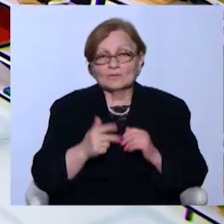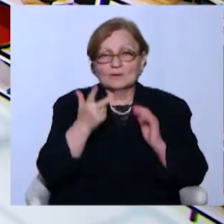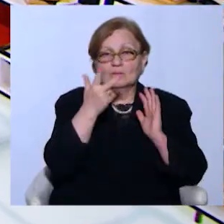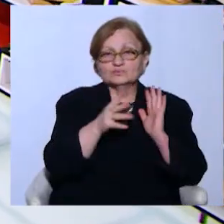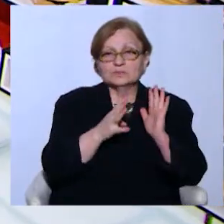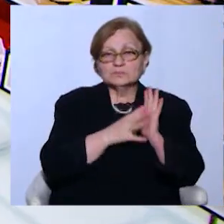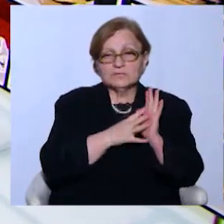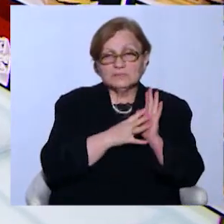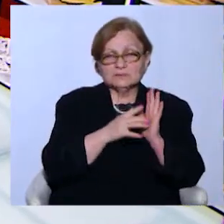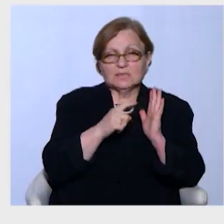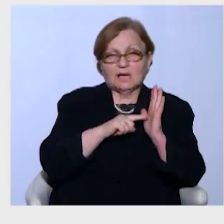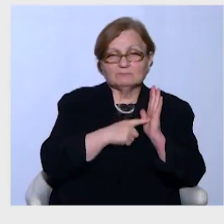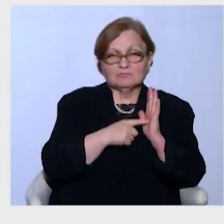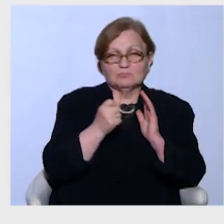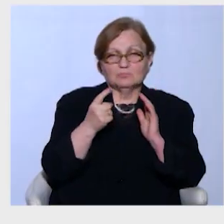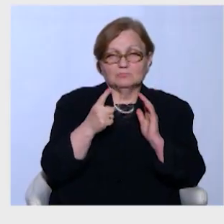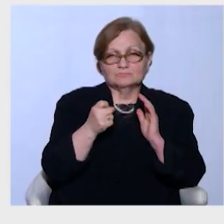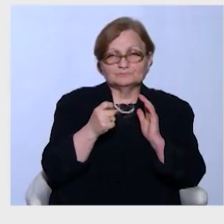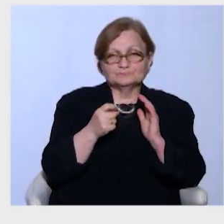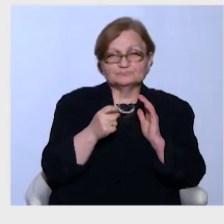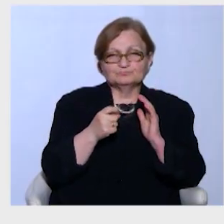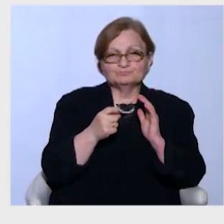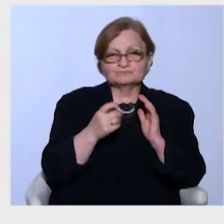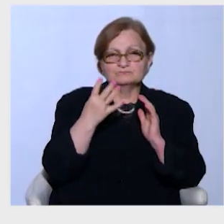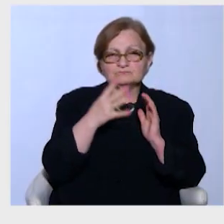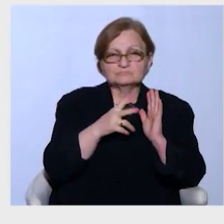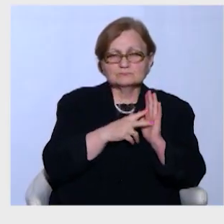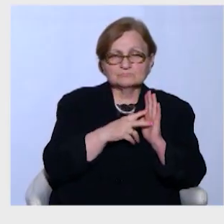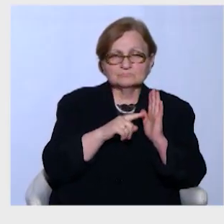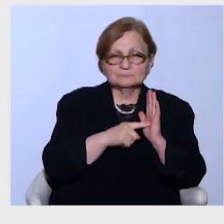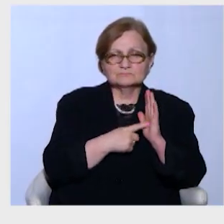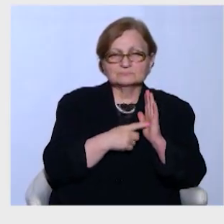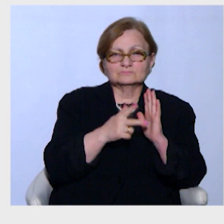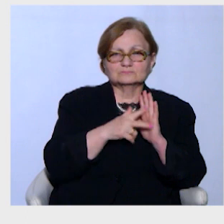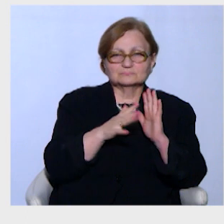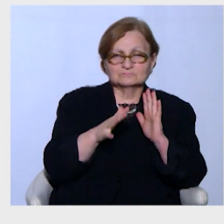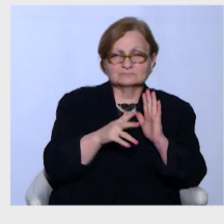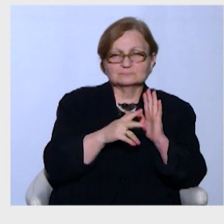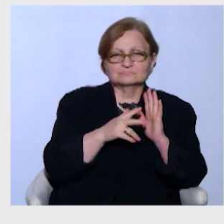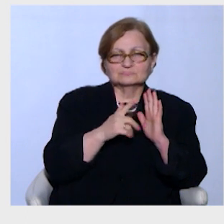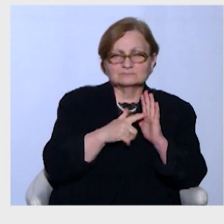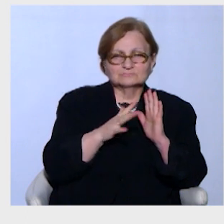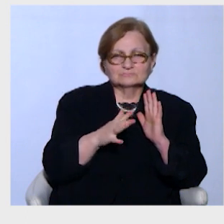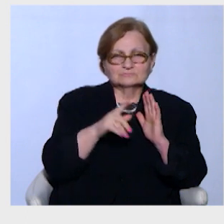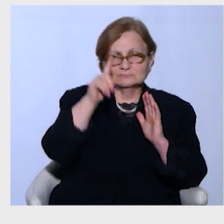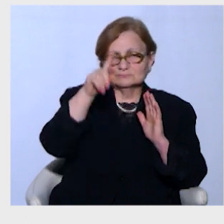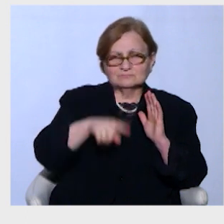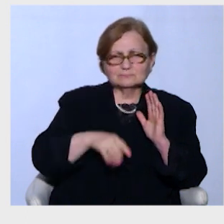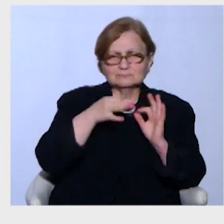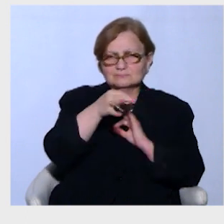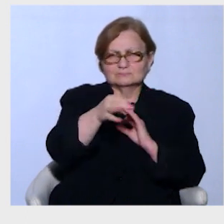99 გამრავლებული 11-ზე, 48 გამრავლებული 11-ზე, 85 და 75. პასუხები აქაც